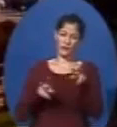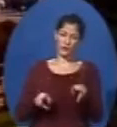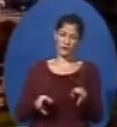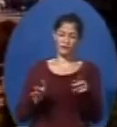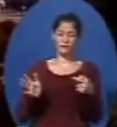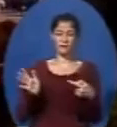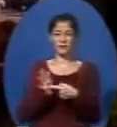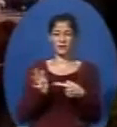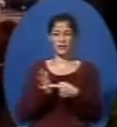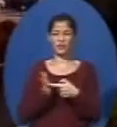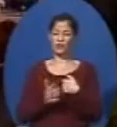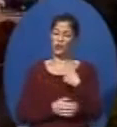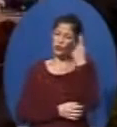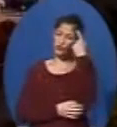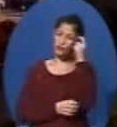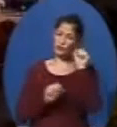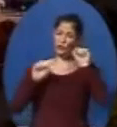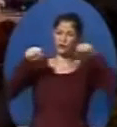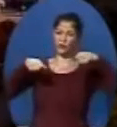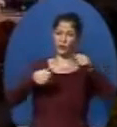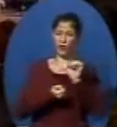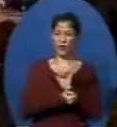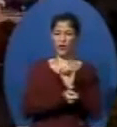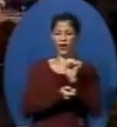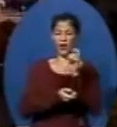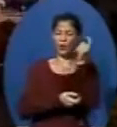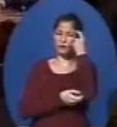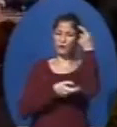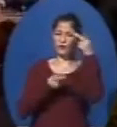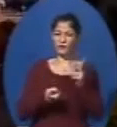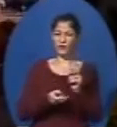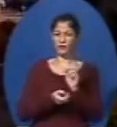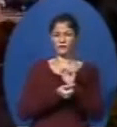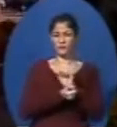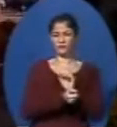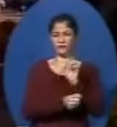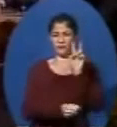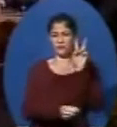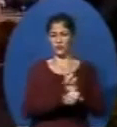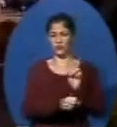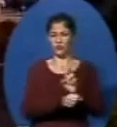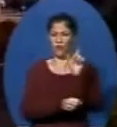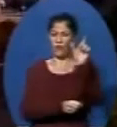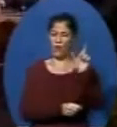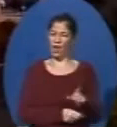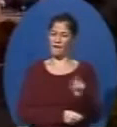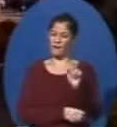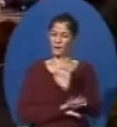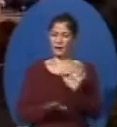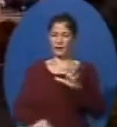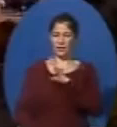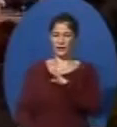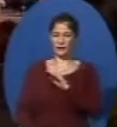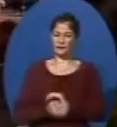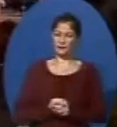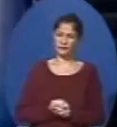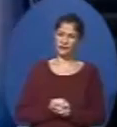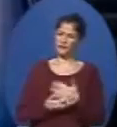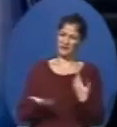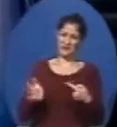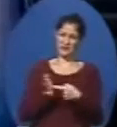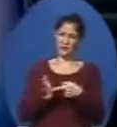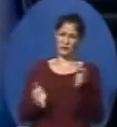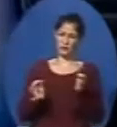ששלטונות הכלא סבורים שניתן להחזיק אותו ללא סכנה. תודה. אבל מעבר לכך, אין עילה לחנינה. תודה. שמולי, יש לי